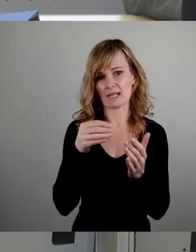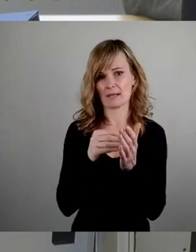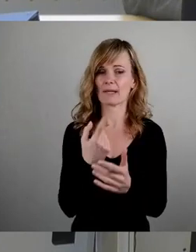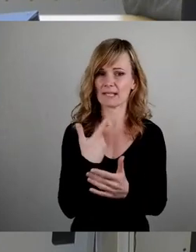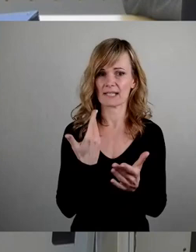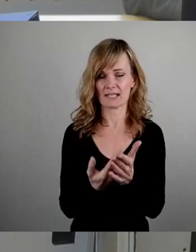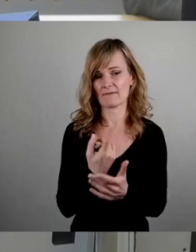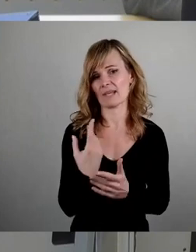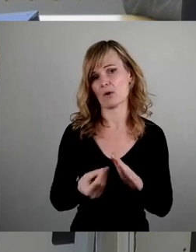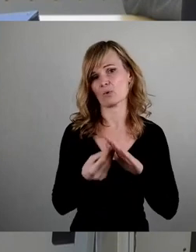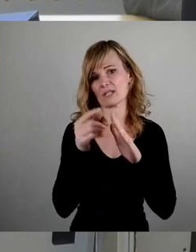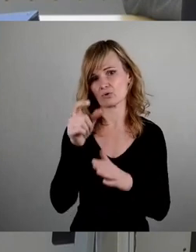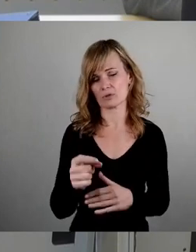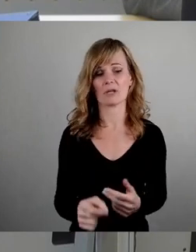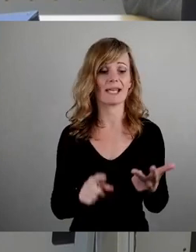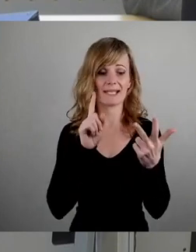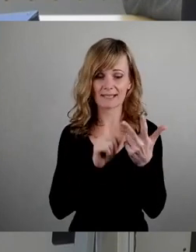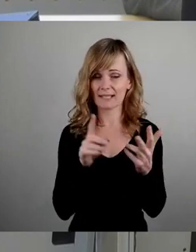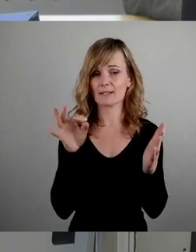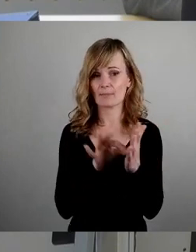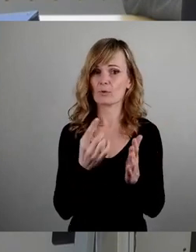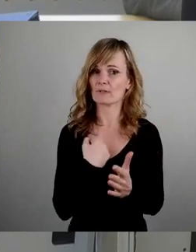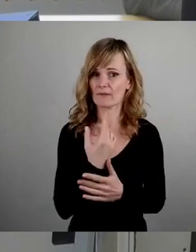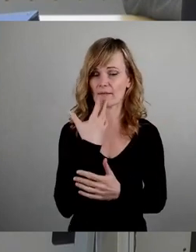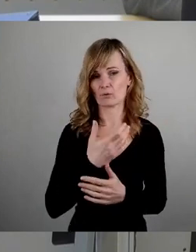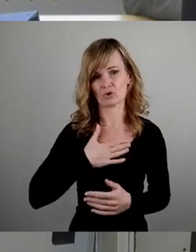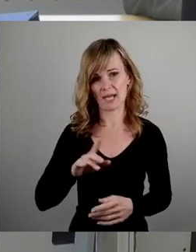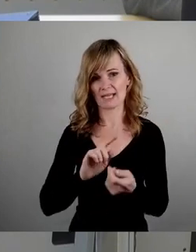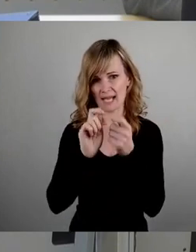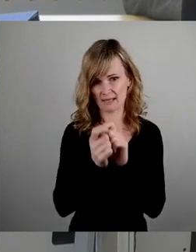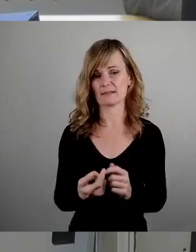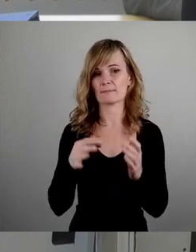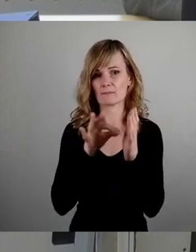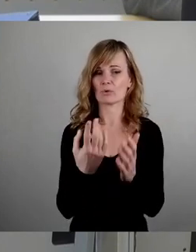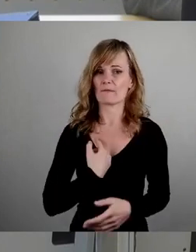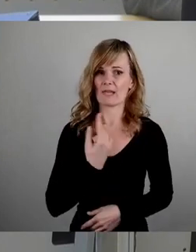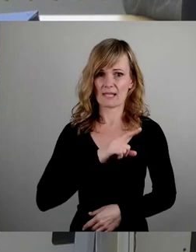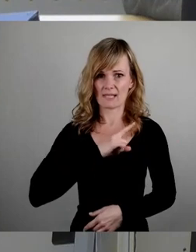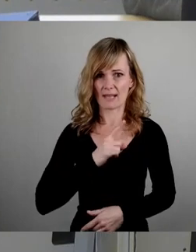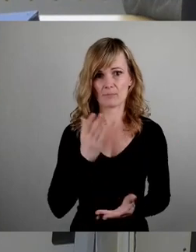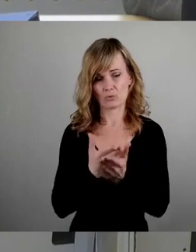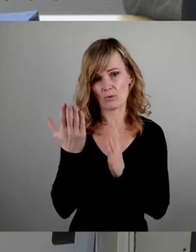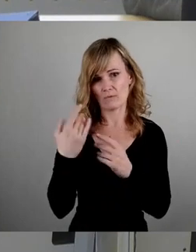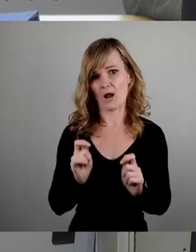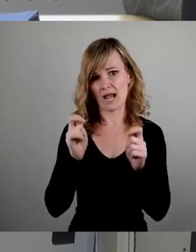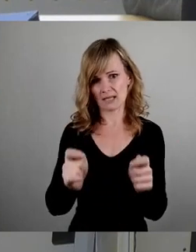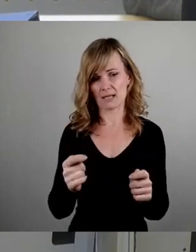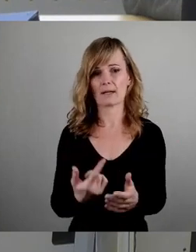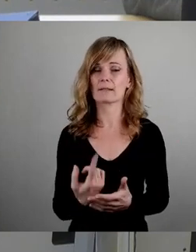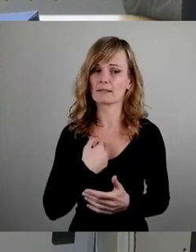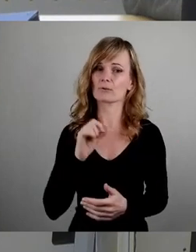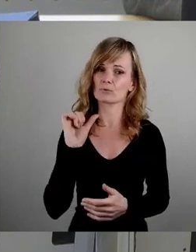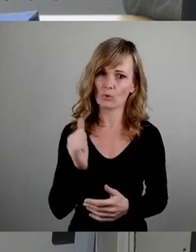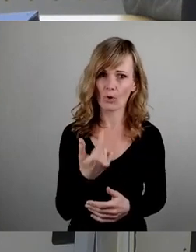natürlich. Und der dritte Punkt, den wir gerne ändern wollen, das ist der Punkt, den wir selbst beantragt hatten. Ich habe hier nochmal